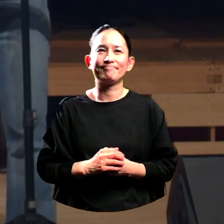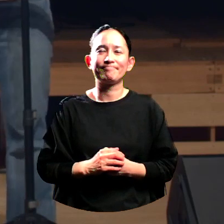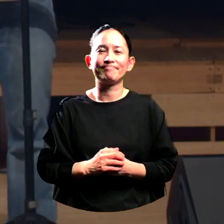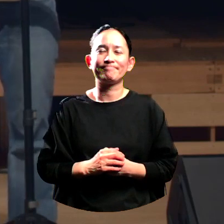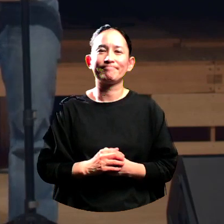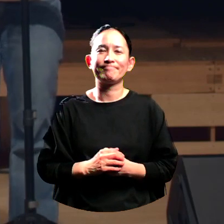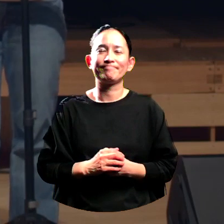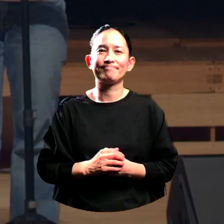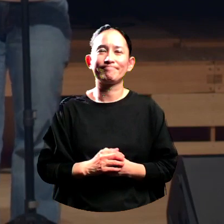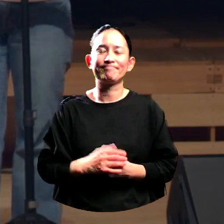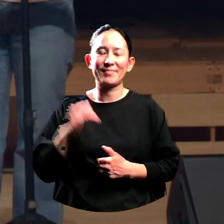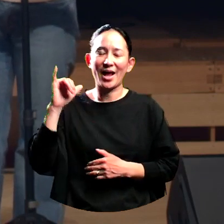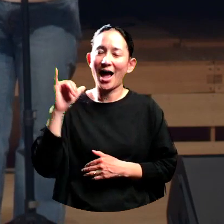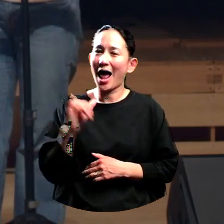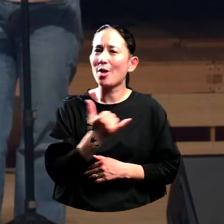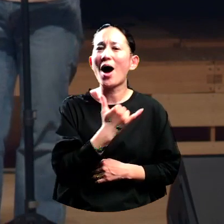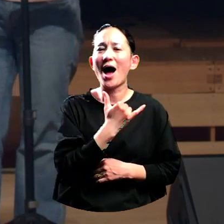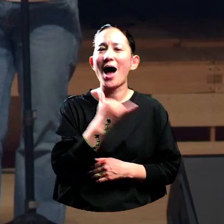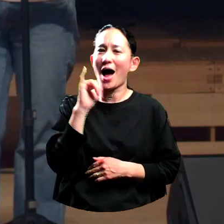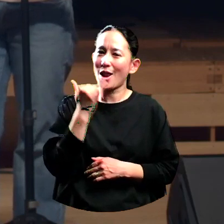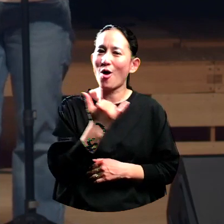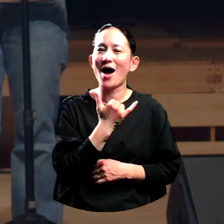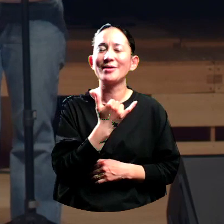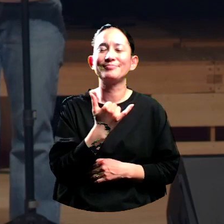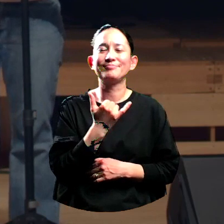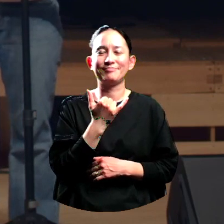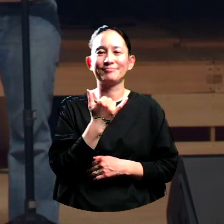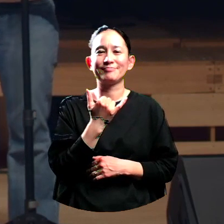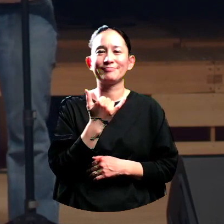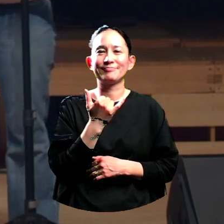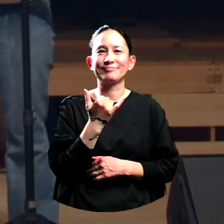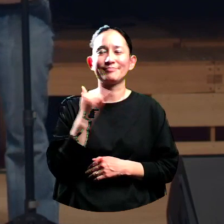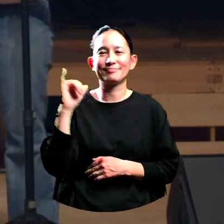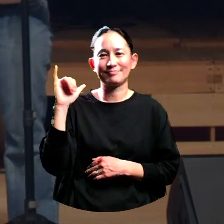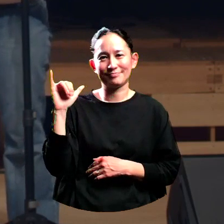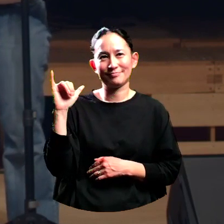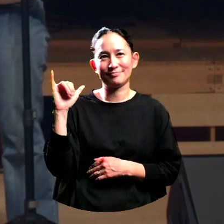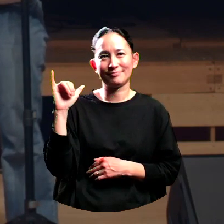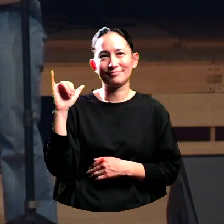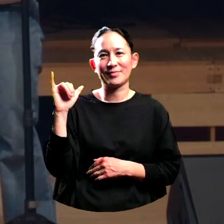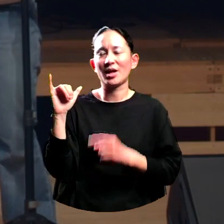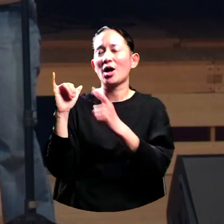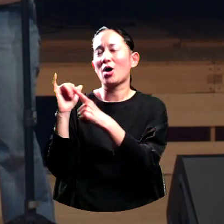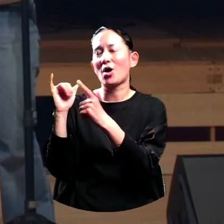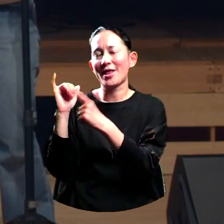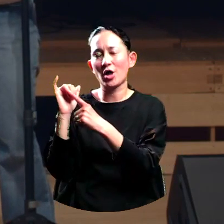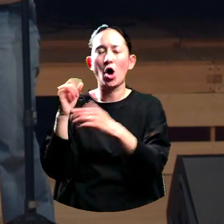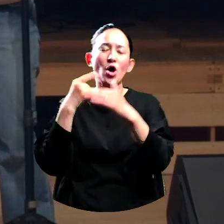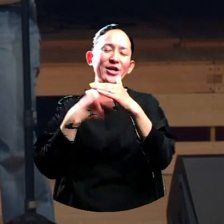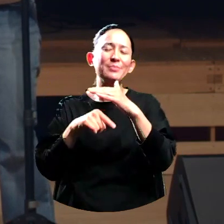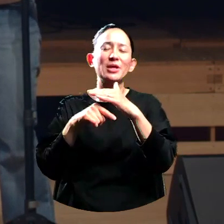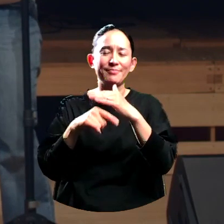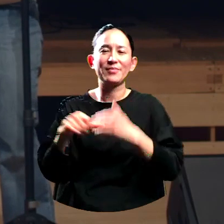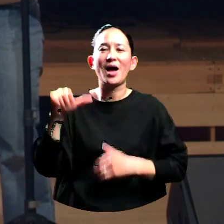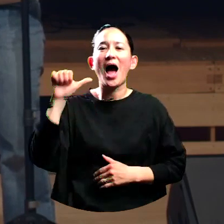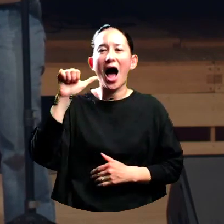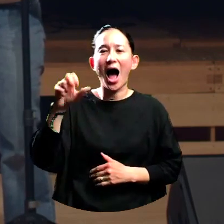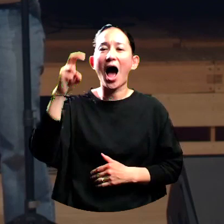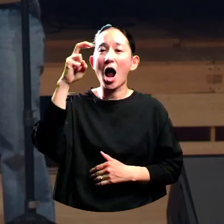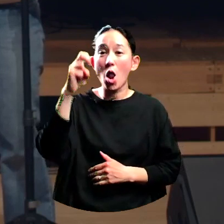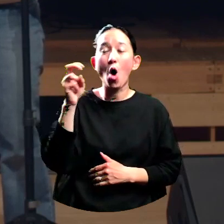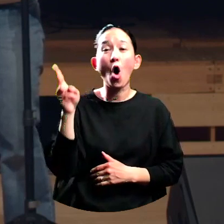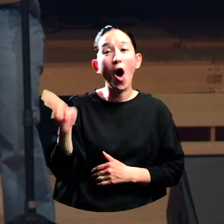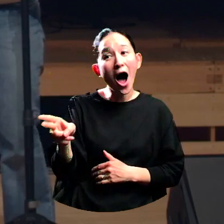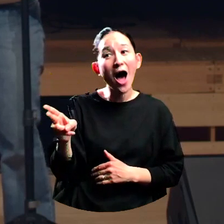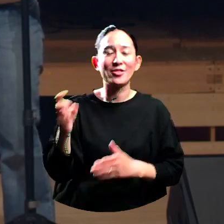off with an aloha greeting. Aloha means hello, it means goodbye, and also means love. Aloha には、こんにちは、さよ